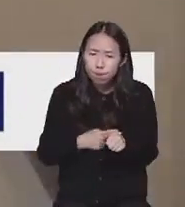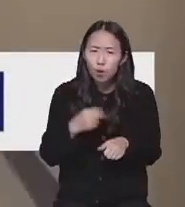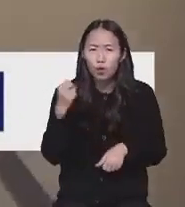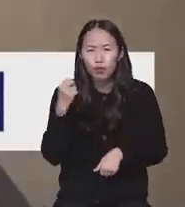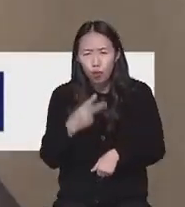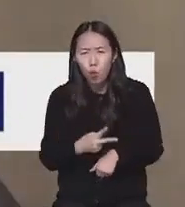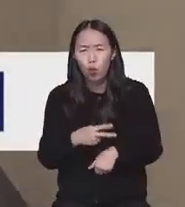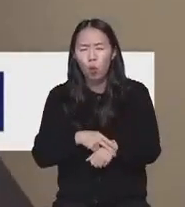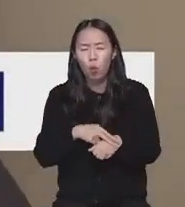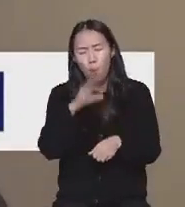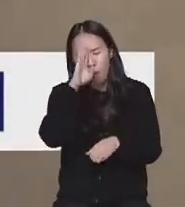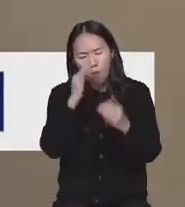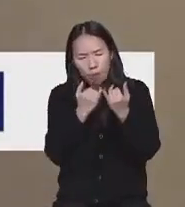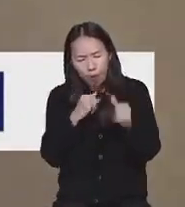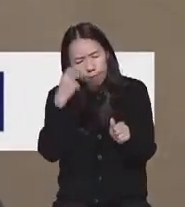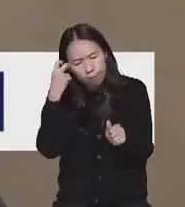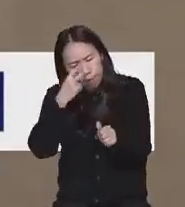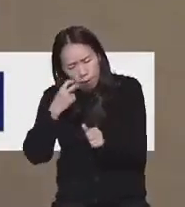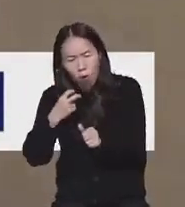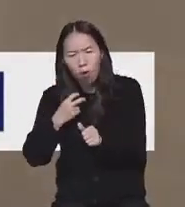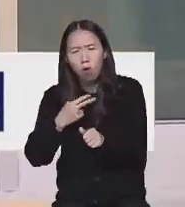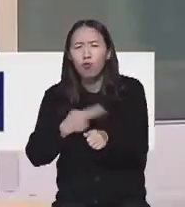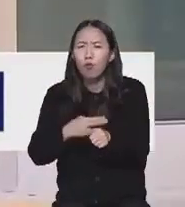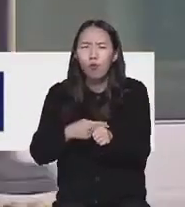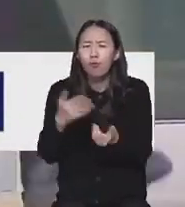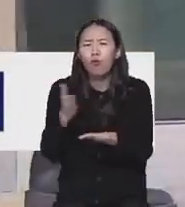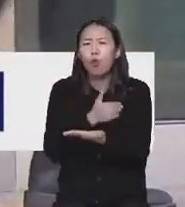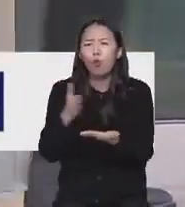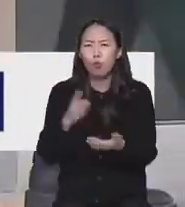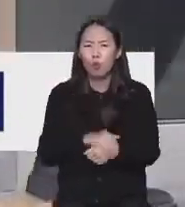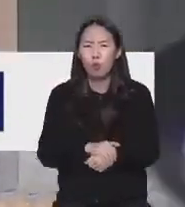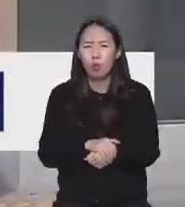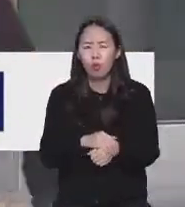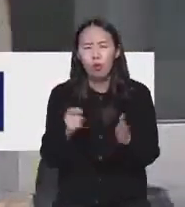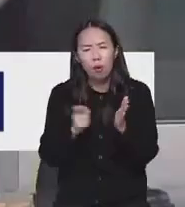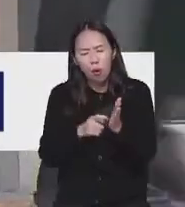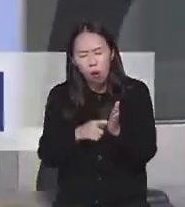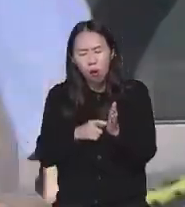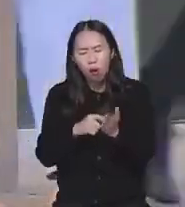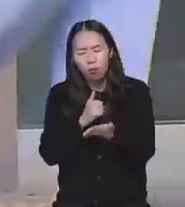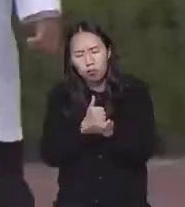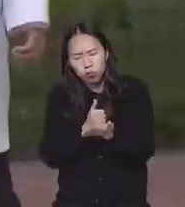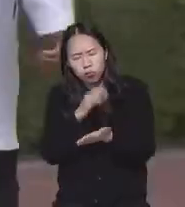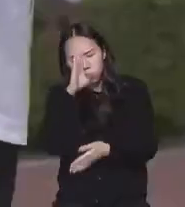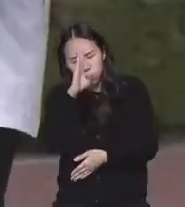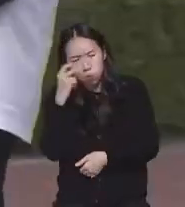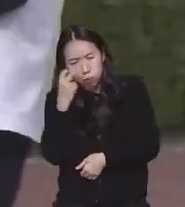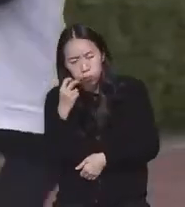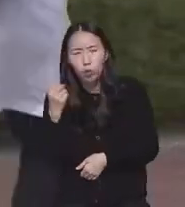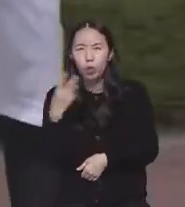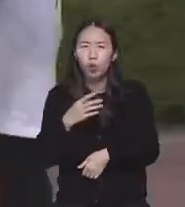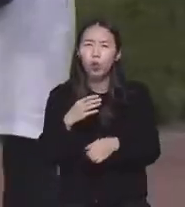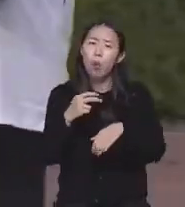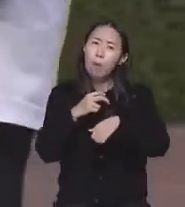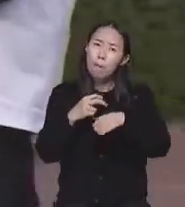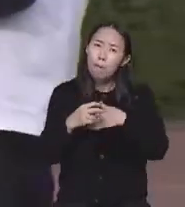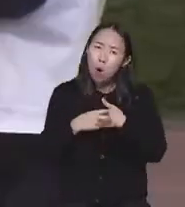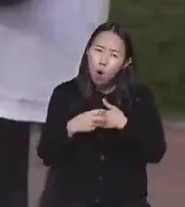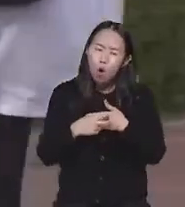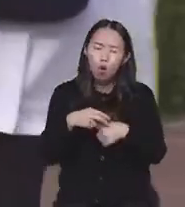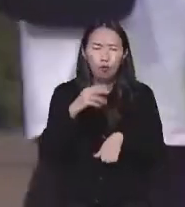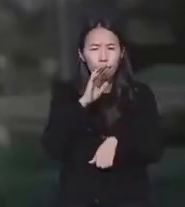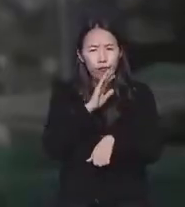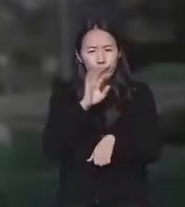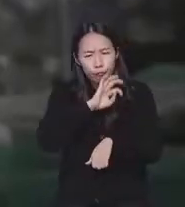핵심 인력이 빠지기 때문입니다. 진료 연기를 비롯해 응급 중증 환자 치료와 인턴 교육 수련 활동에도 차질이 생길